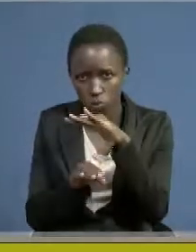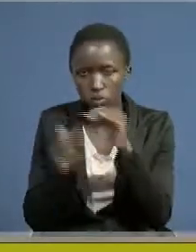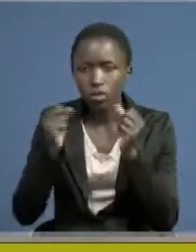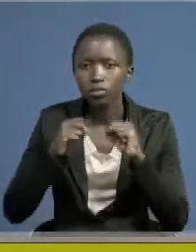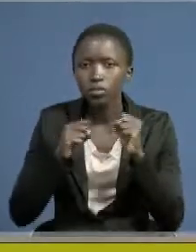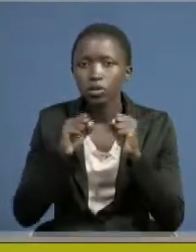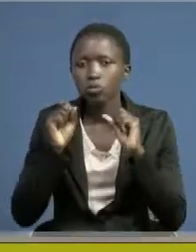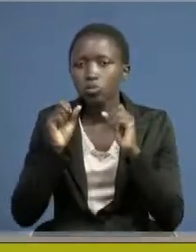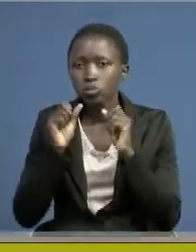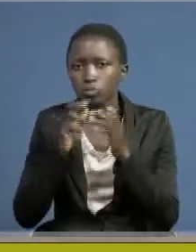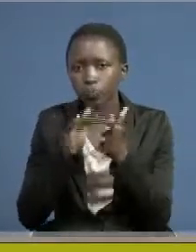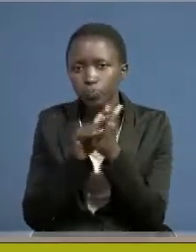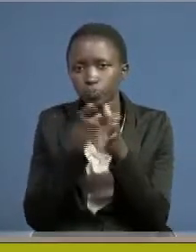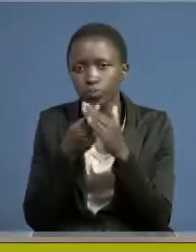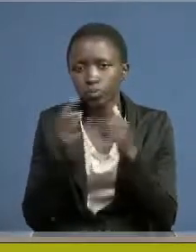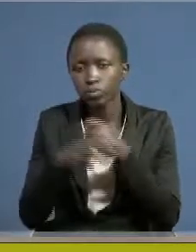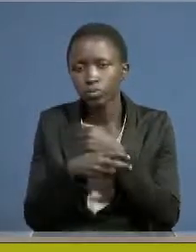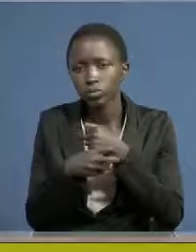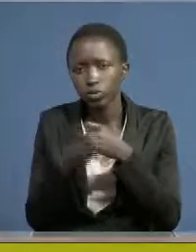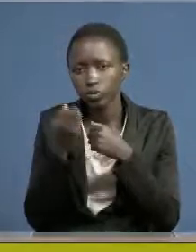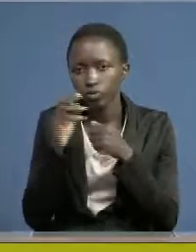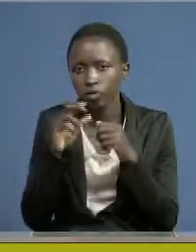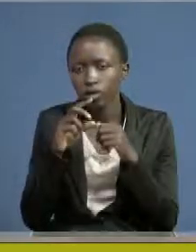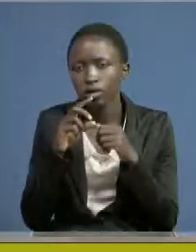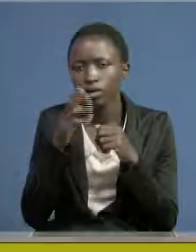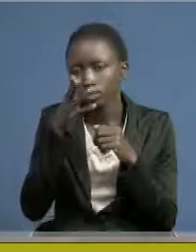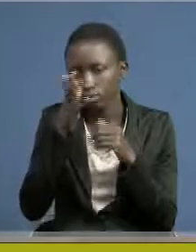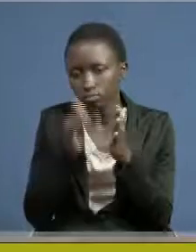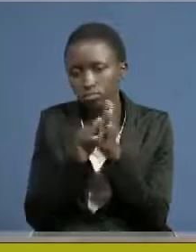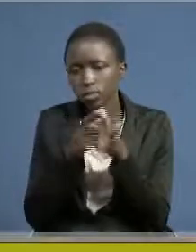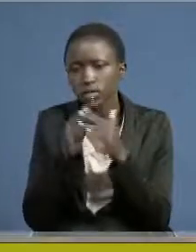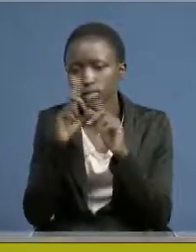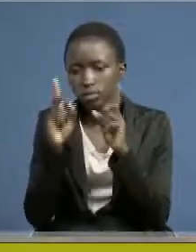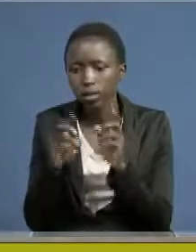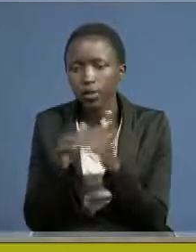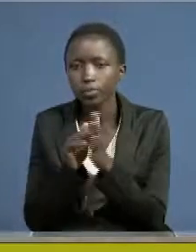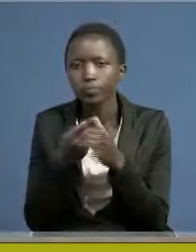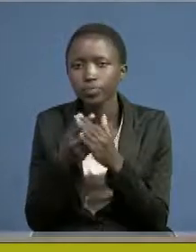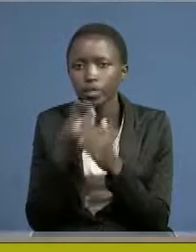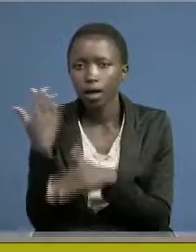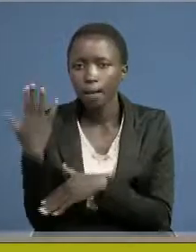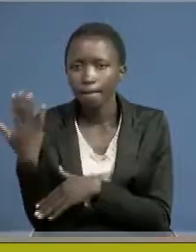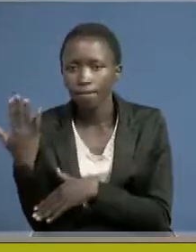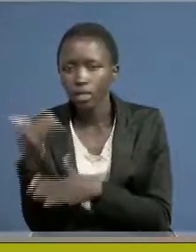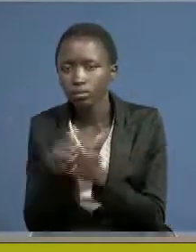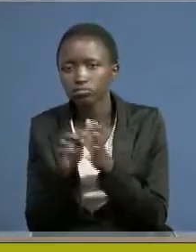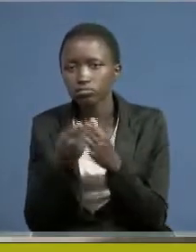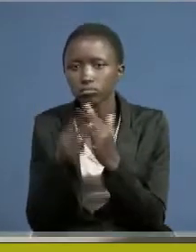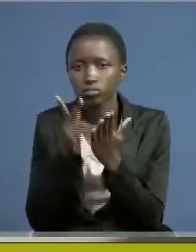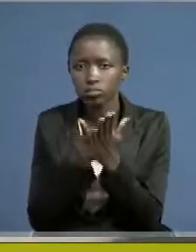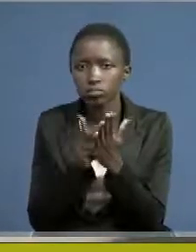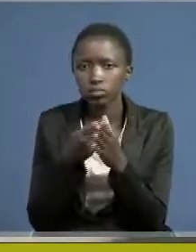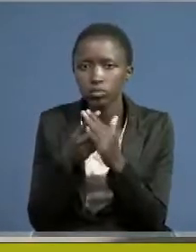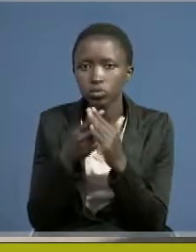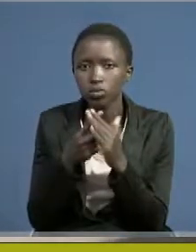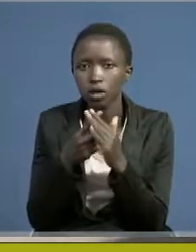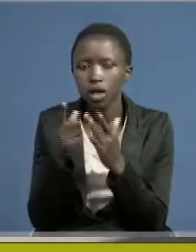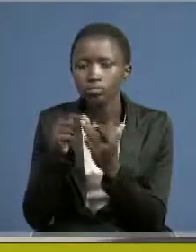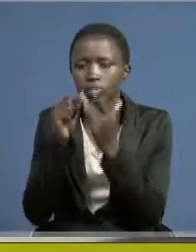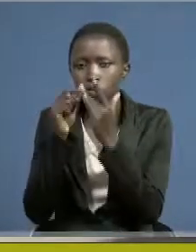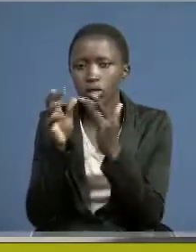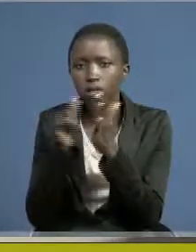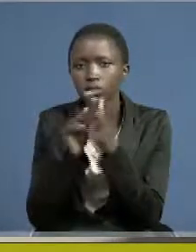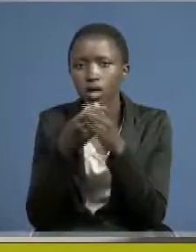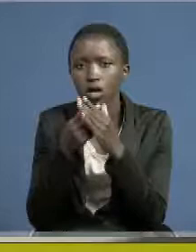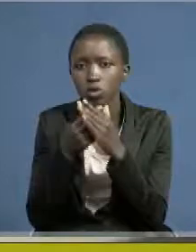uwezekano wa udanganyifu katika mitihani. Baadhi ya mikakati hiyo ni kuweka karatasi za mitihani hizo katika kontena maalum